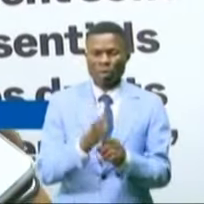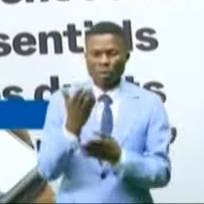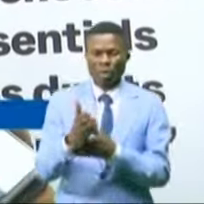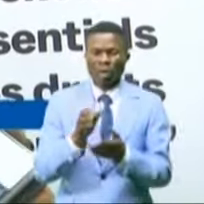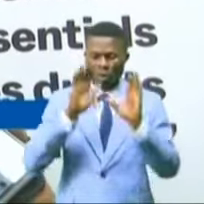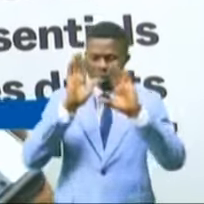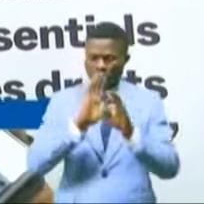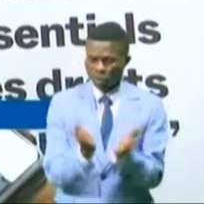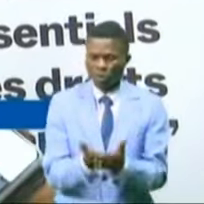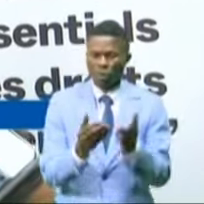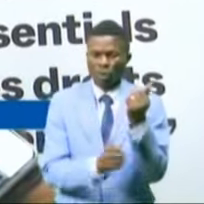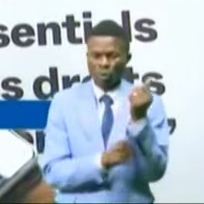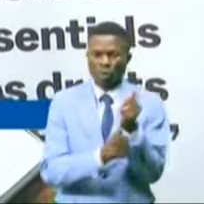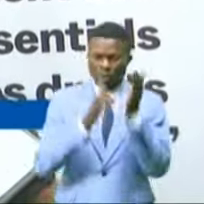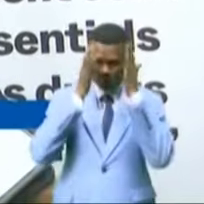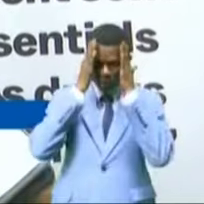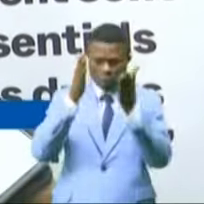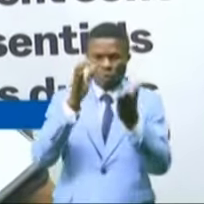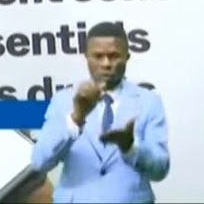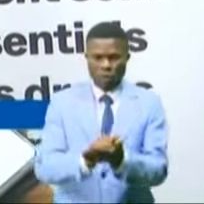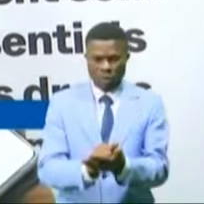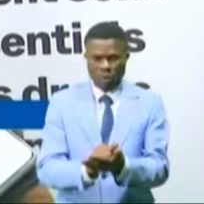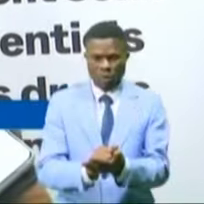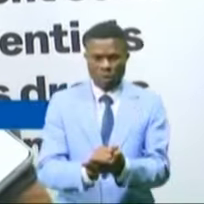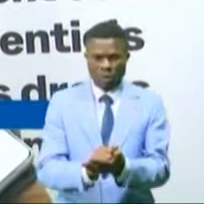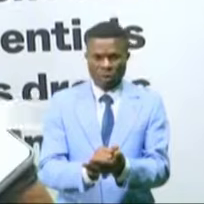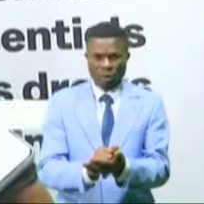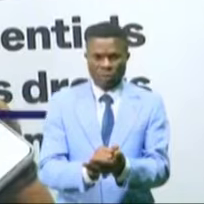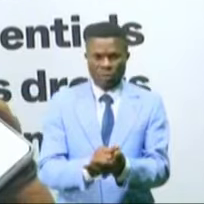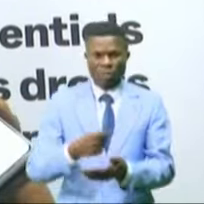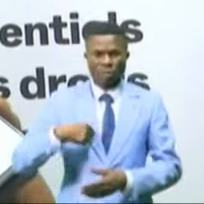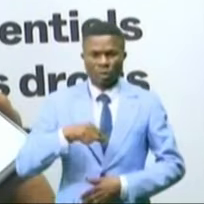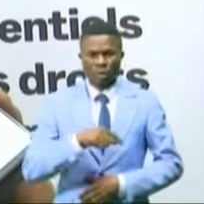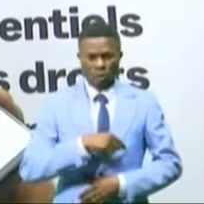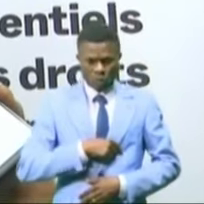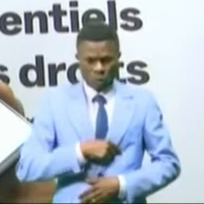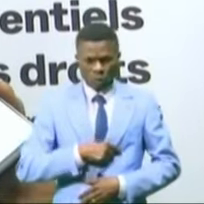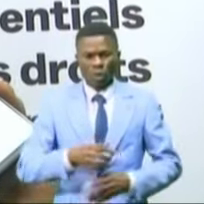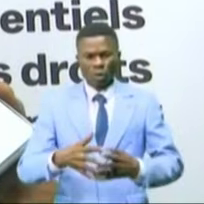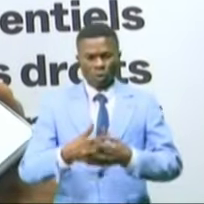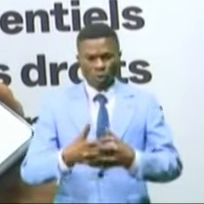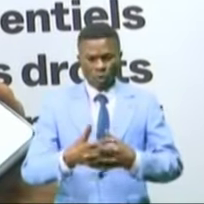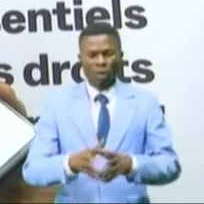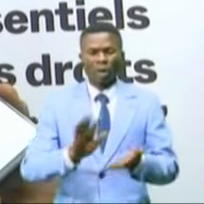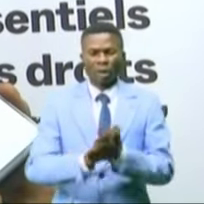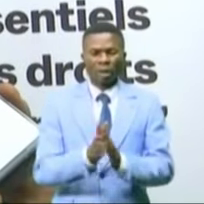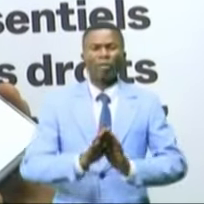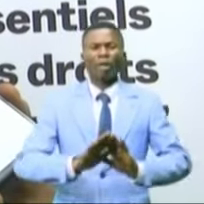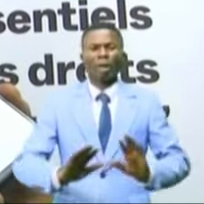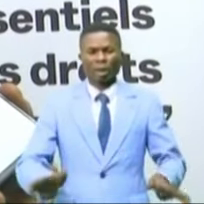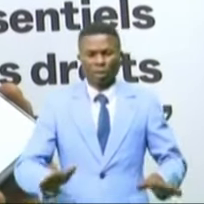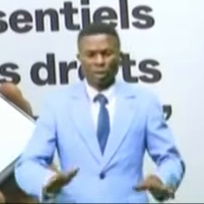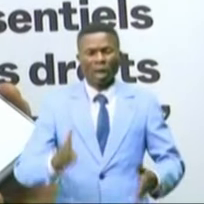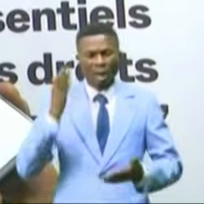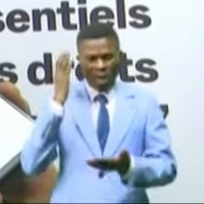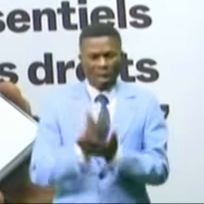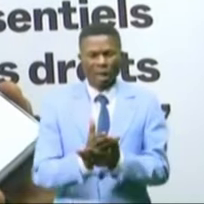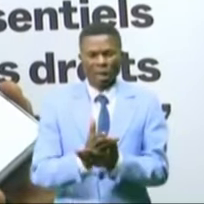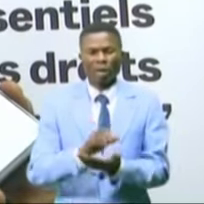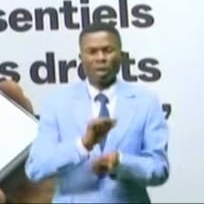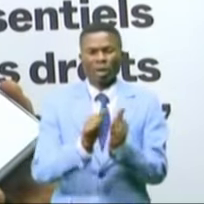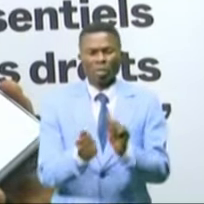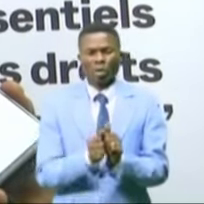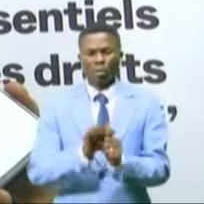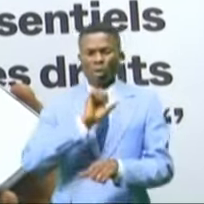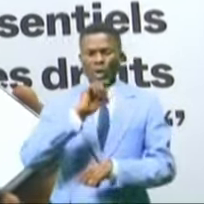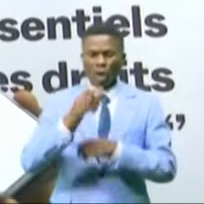l'attention de toutes et chacune d'entre nous. Nous serrons la main que nous pouvons être capables d'éliminer tous ces genres